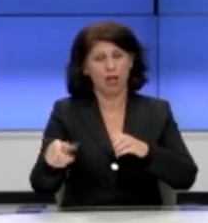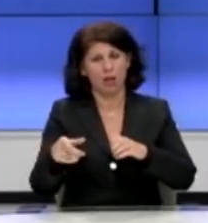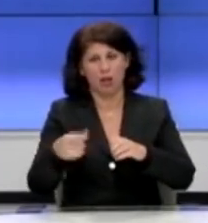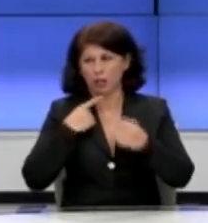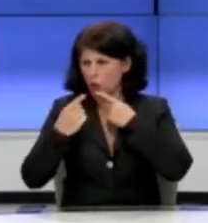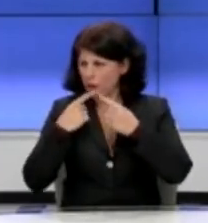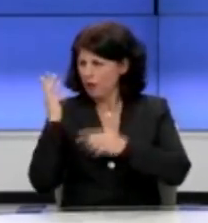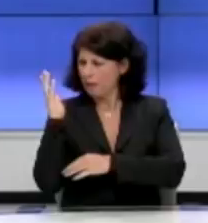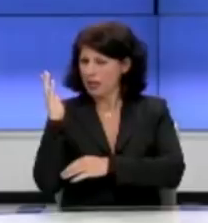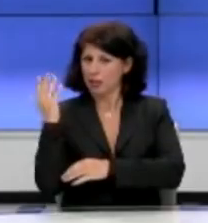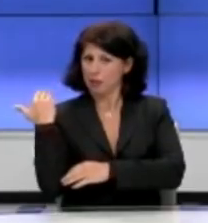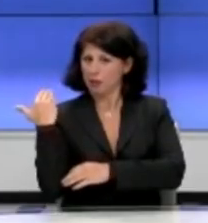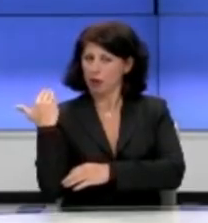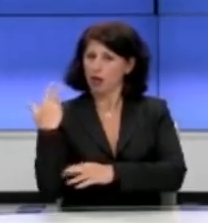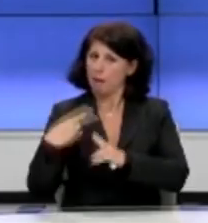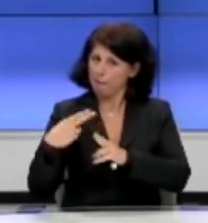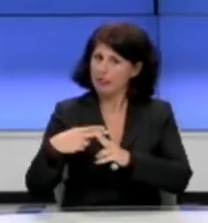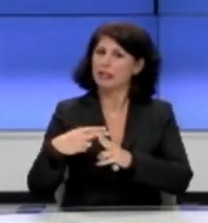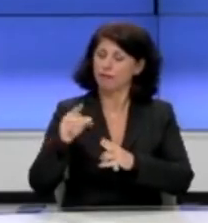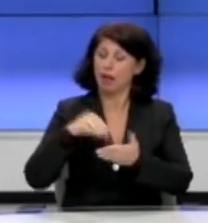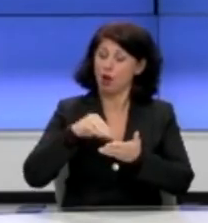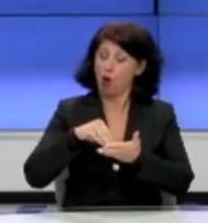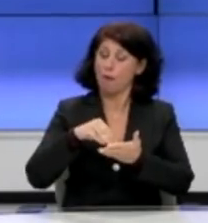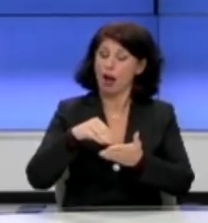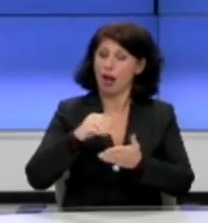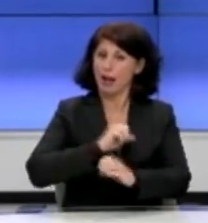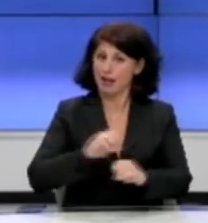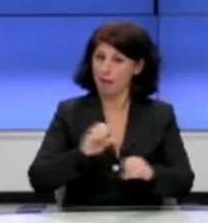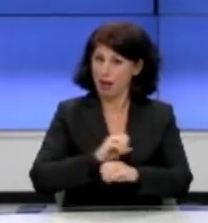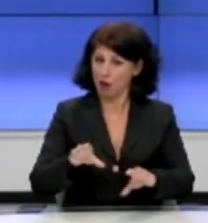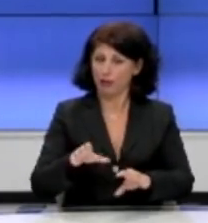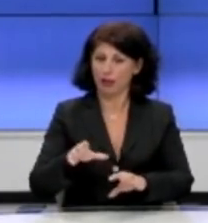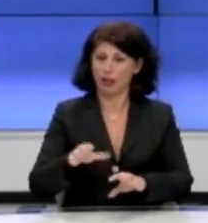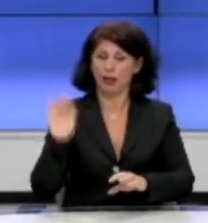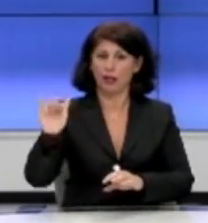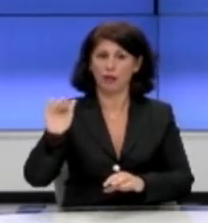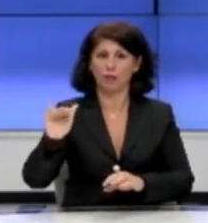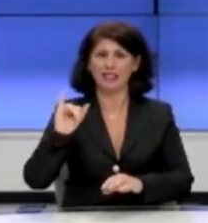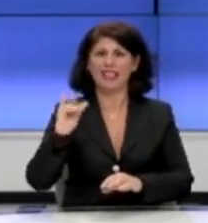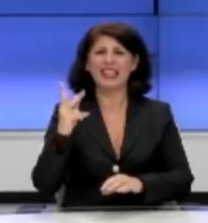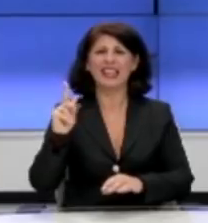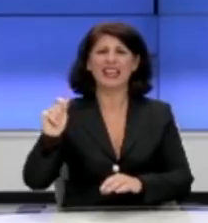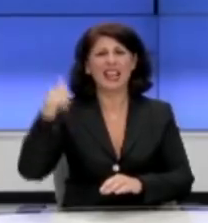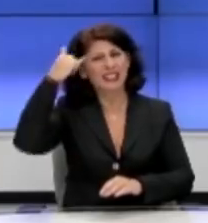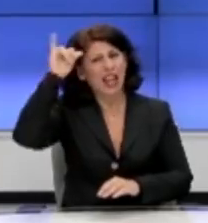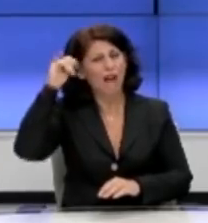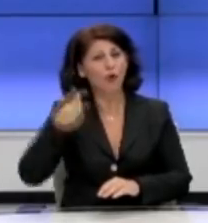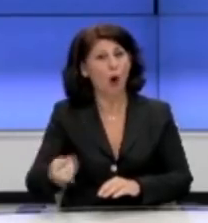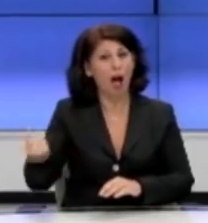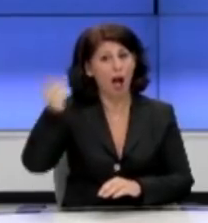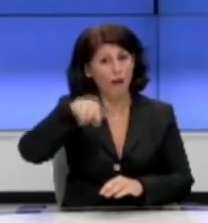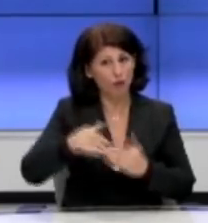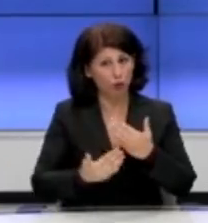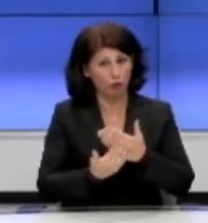Ανάμεσα στις ομιλίες πριν από λίγο, ενημερώθηκα επίσης ότι ειδοποίησαν το ΙΚΑ Ταύρου ότι αύριο